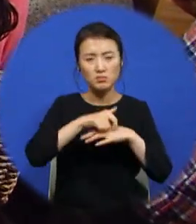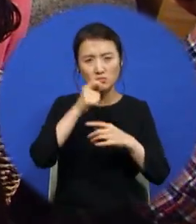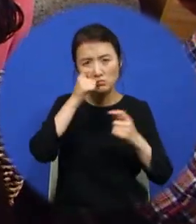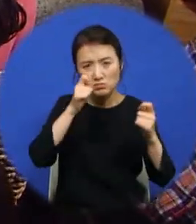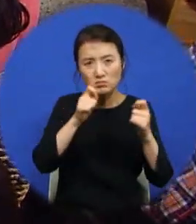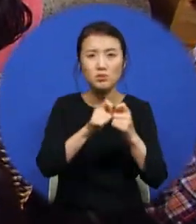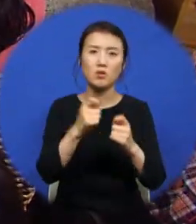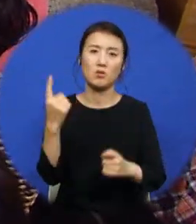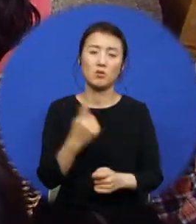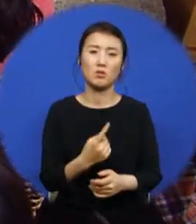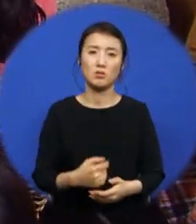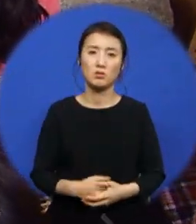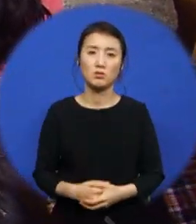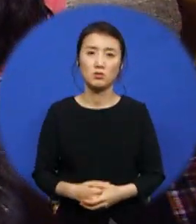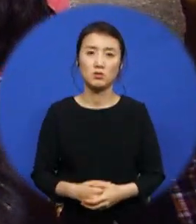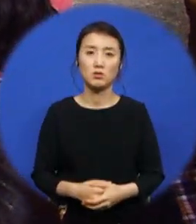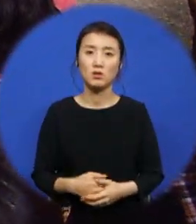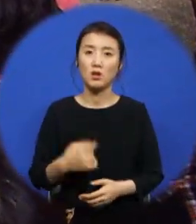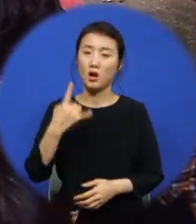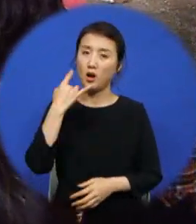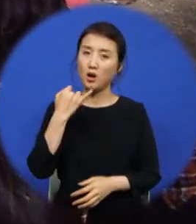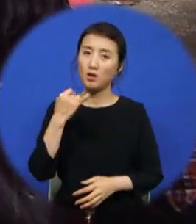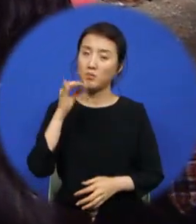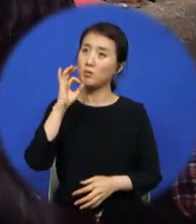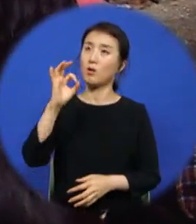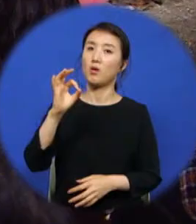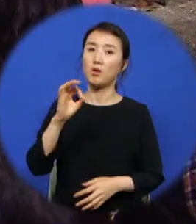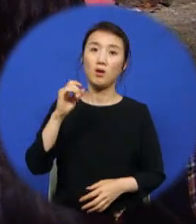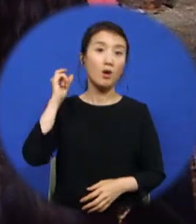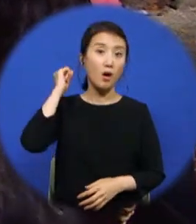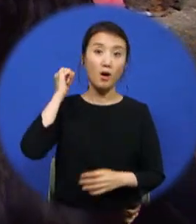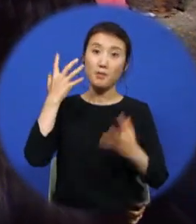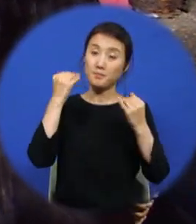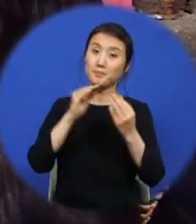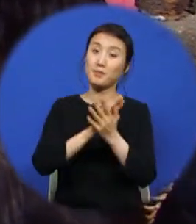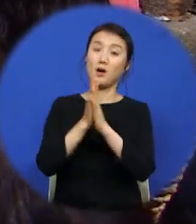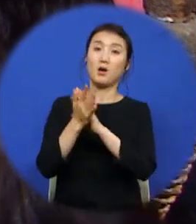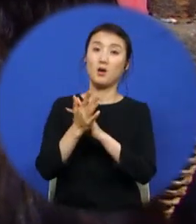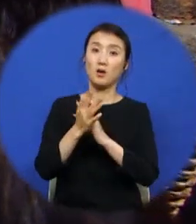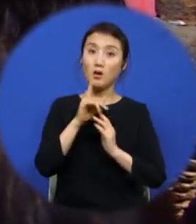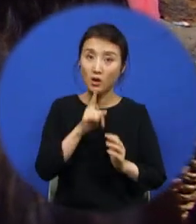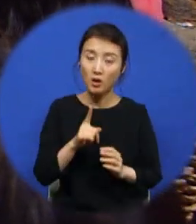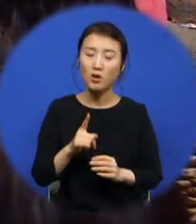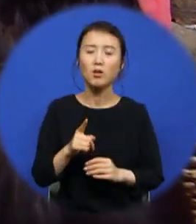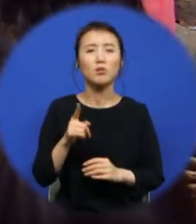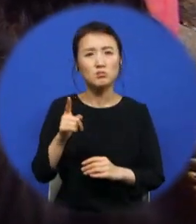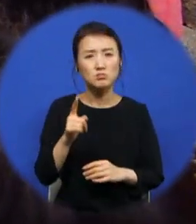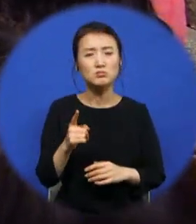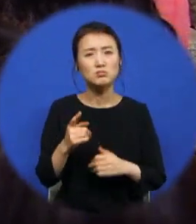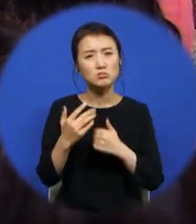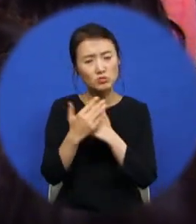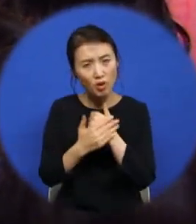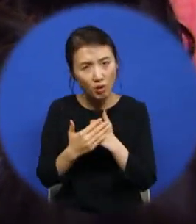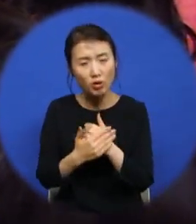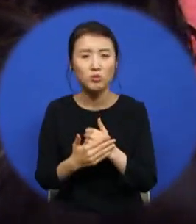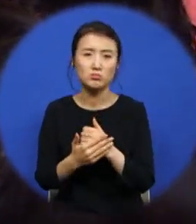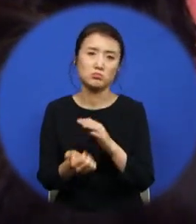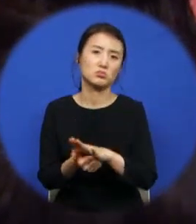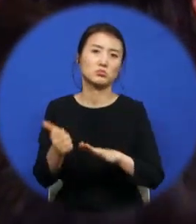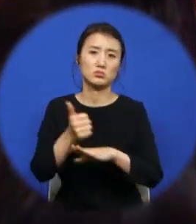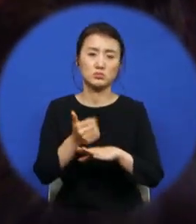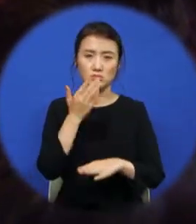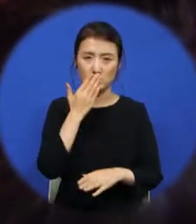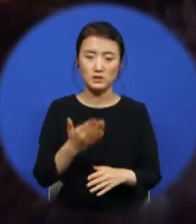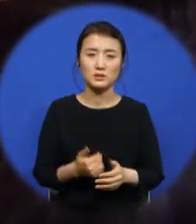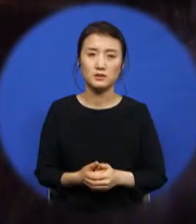아 요 엄마를 보고 또 뭡니까 헤어스타일이 바뀐 걸쳐 할 수 있는 거지 않습니까 예 그러니까 항상 우리가 가르쳐야 되면 기본인 거죠